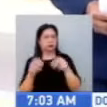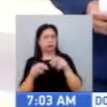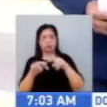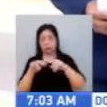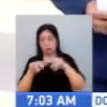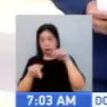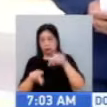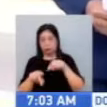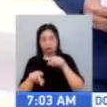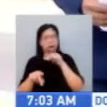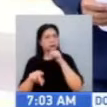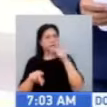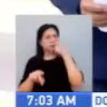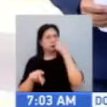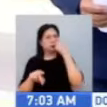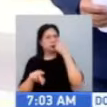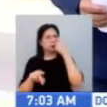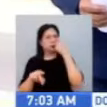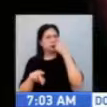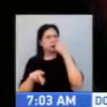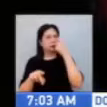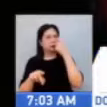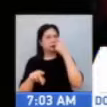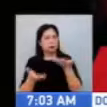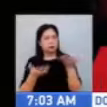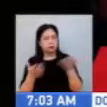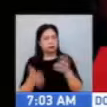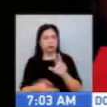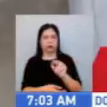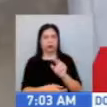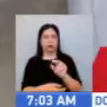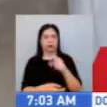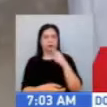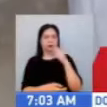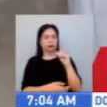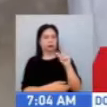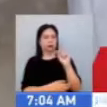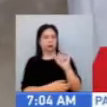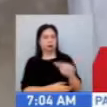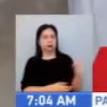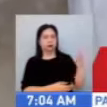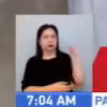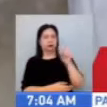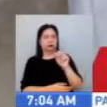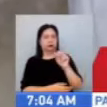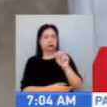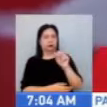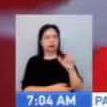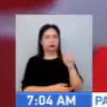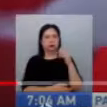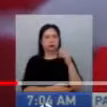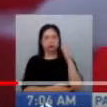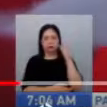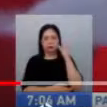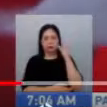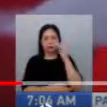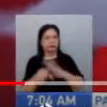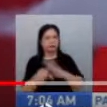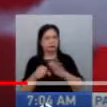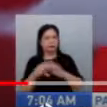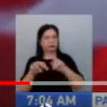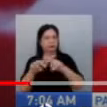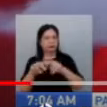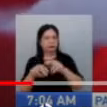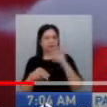dahil sa kakulangan ng supply. Ayon kay DTI Undersecretary Ruth Castelo, sapat ang supply ng asin dahil bukod sa